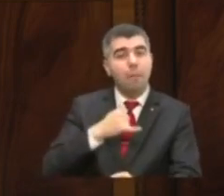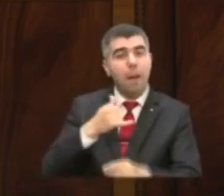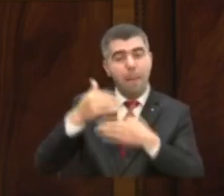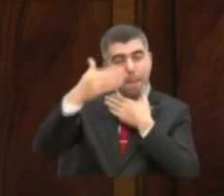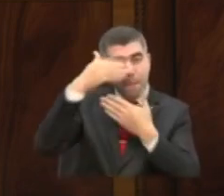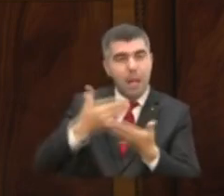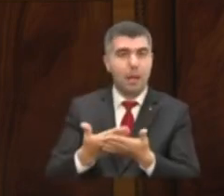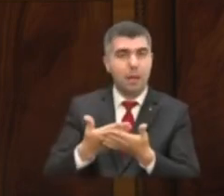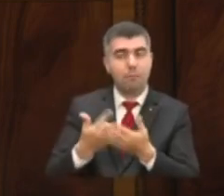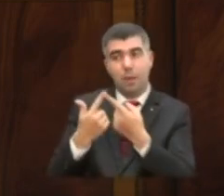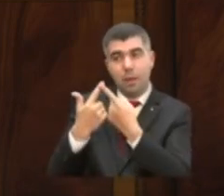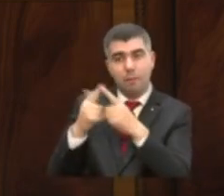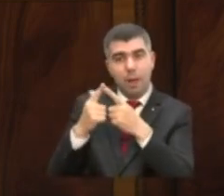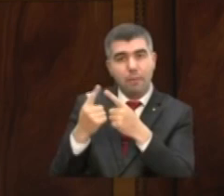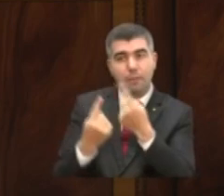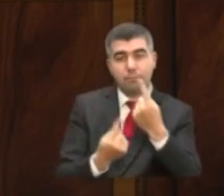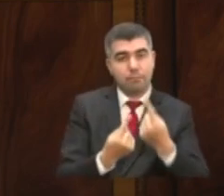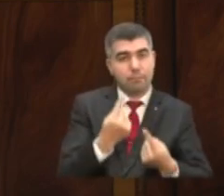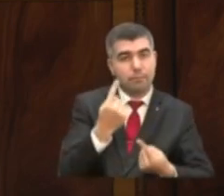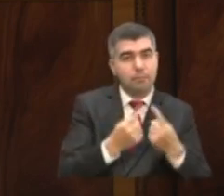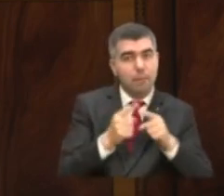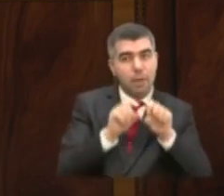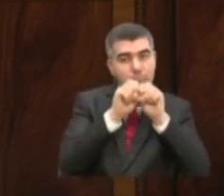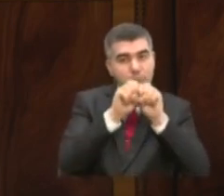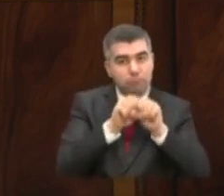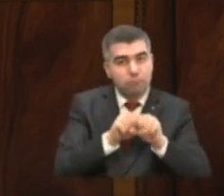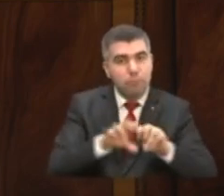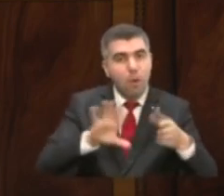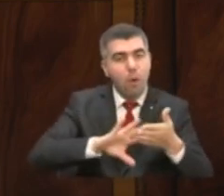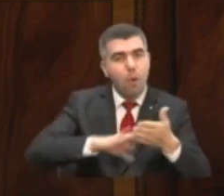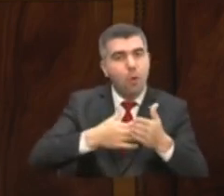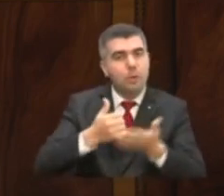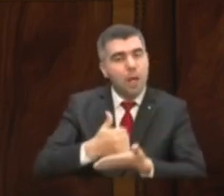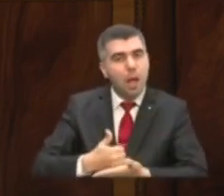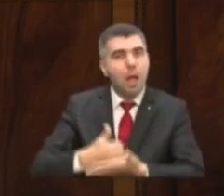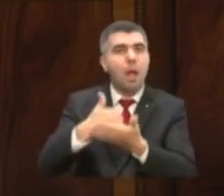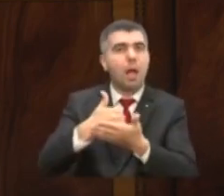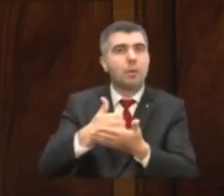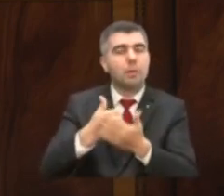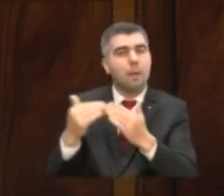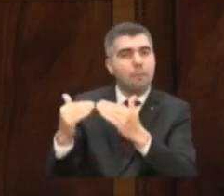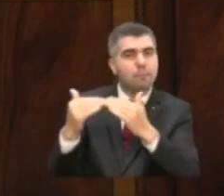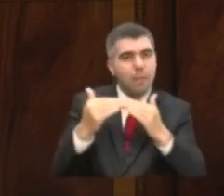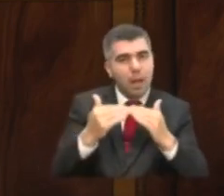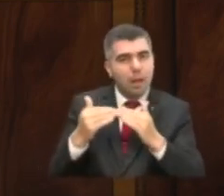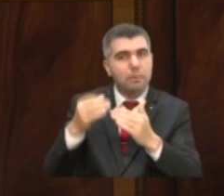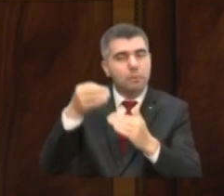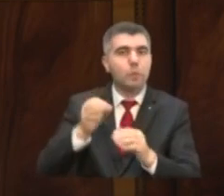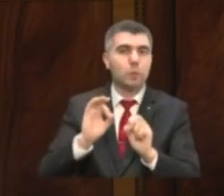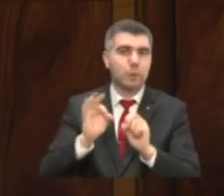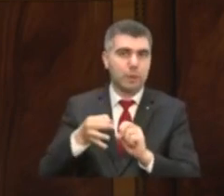هو التوزيع العادل للثروة، هو ما نسميه في حزب استقلال التعادلية الاقتصادية